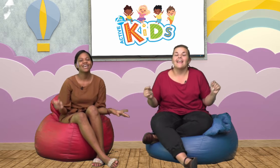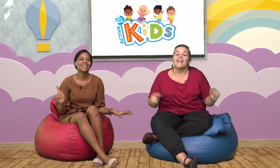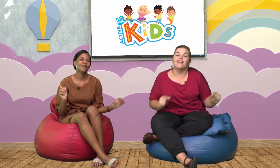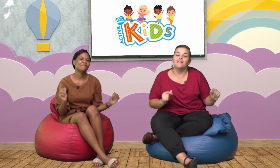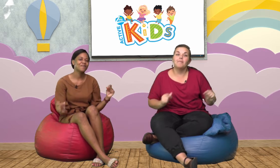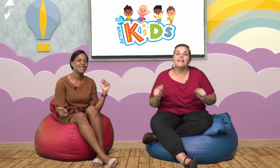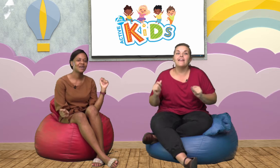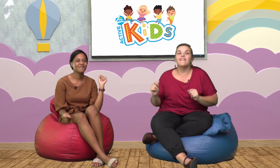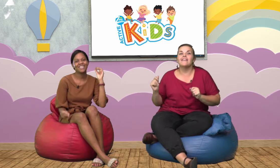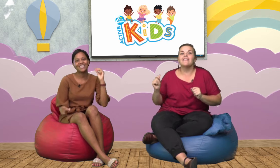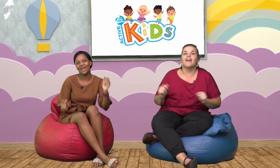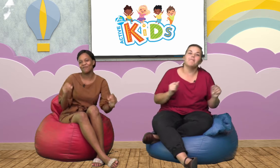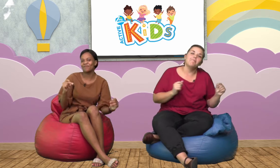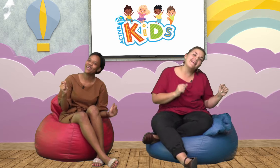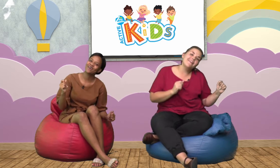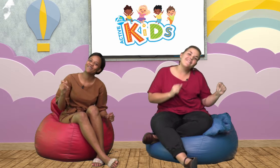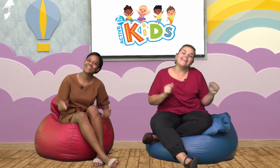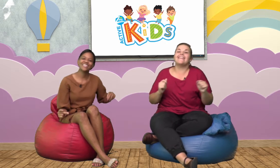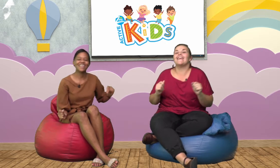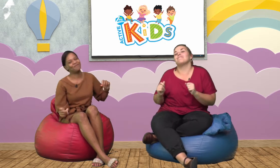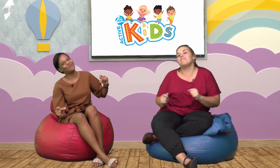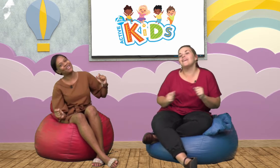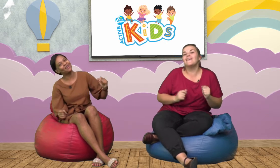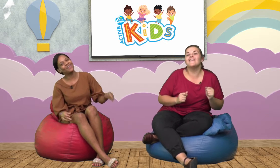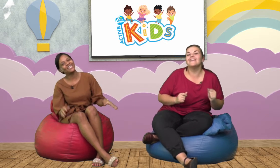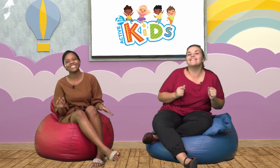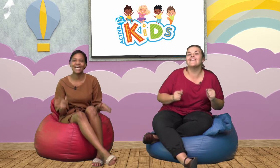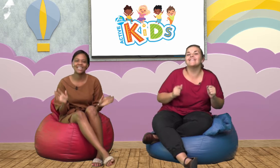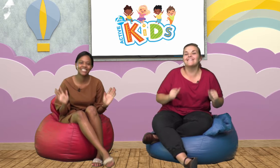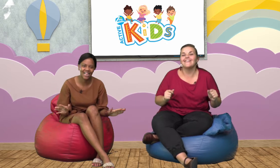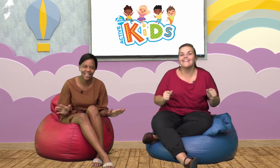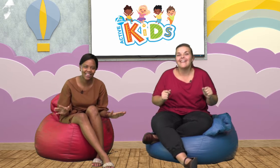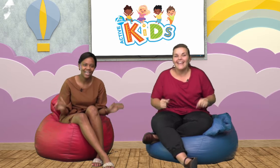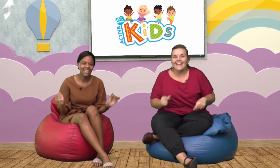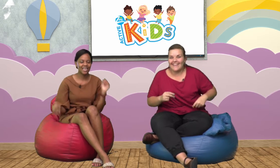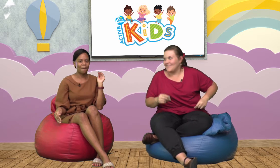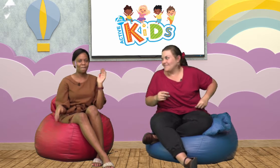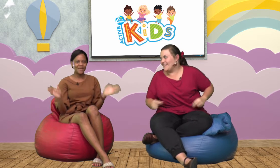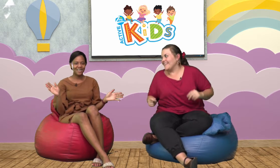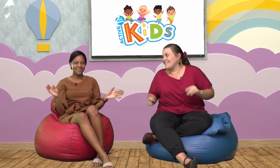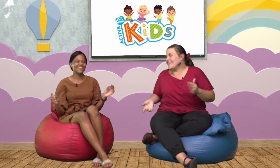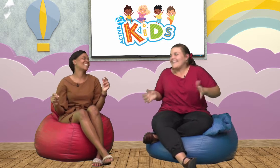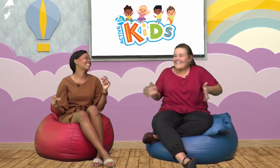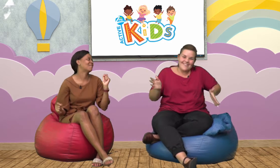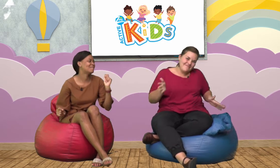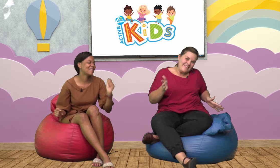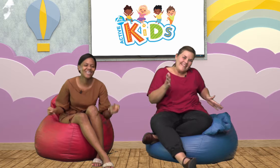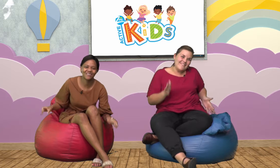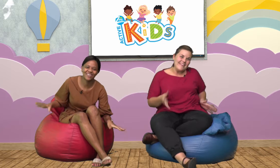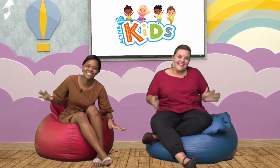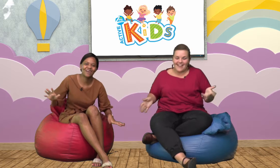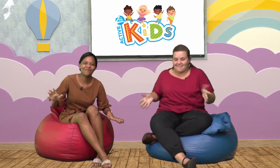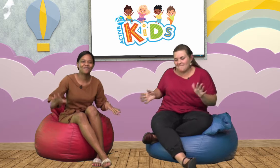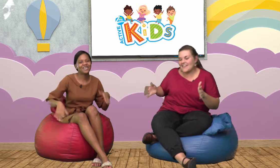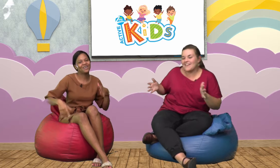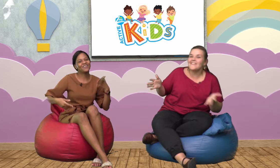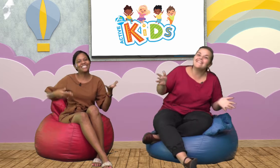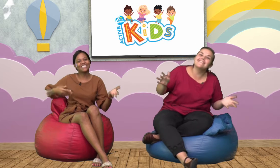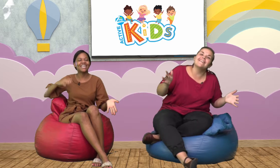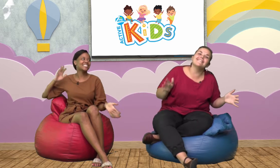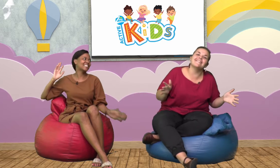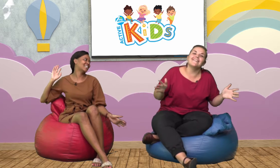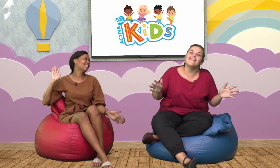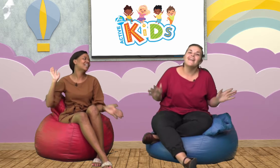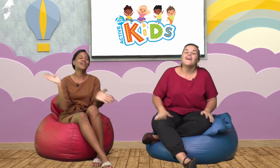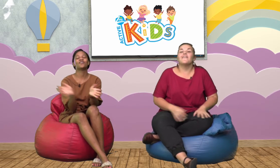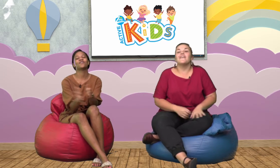3 Jan Pierewit, Jan Pierewit, Jan Pierewit staan stil. Jan Pierewit, Jan Pierewit, Jan Pierewit